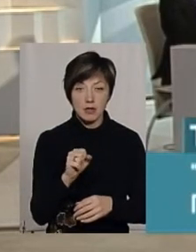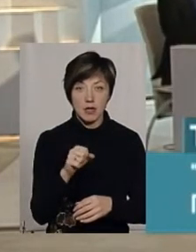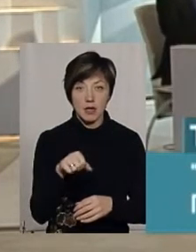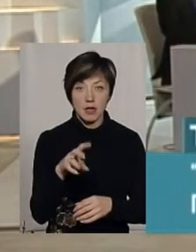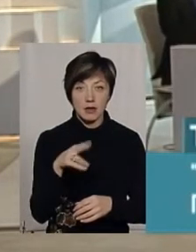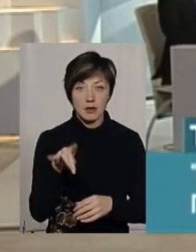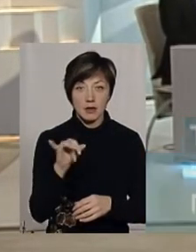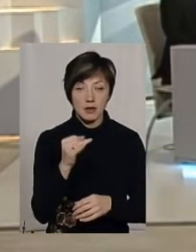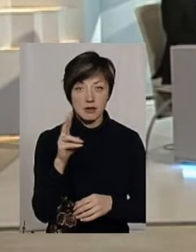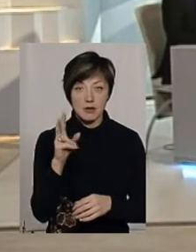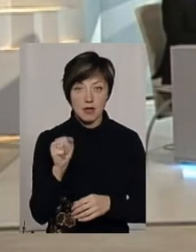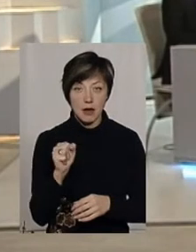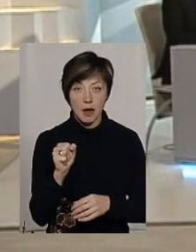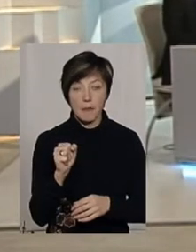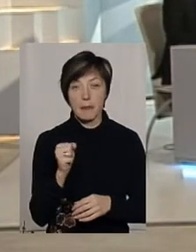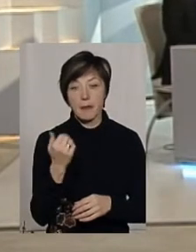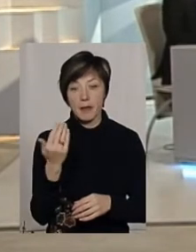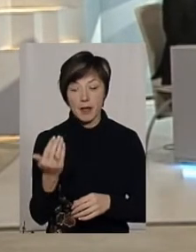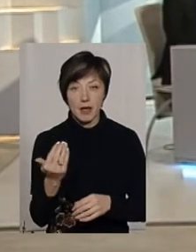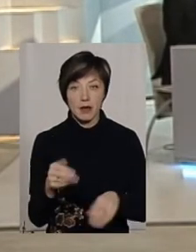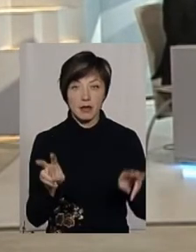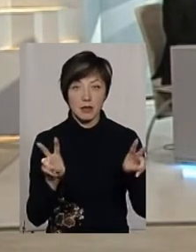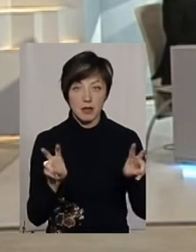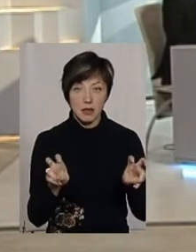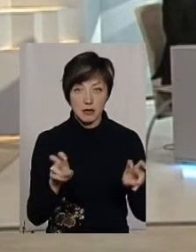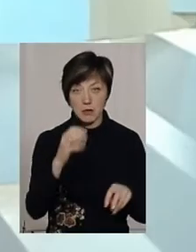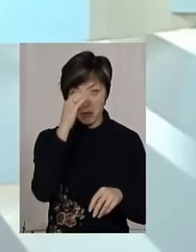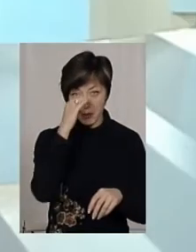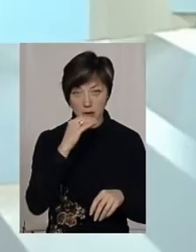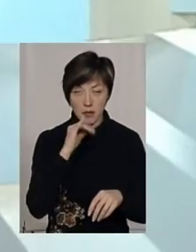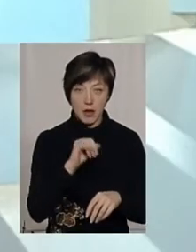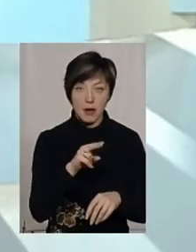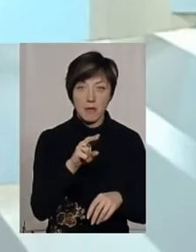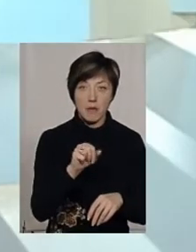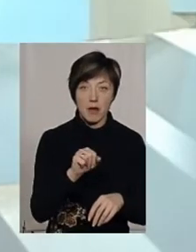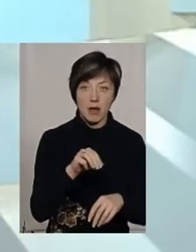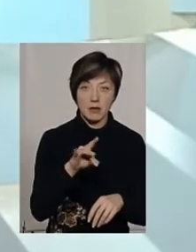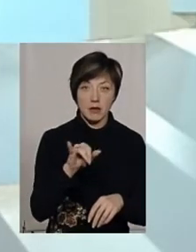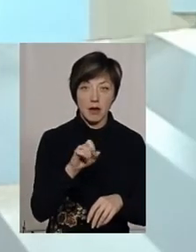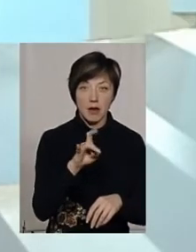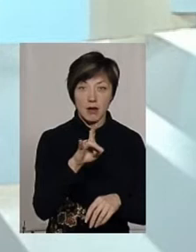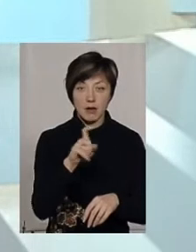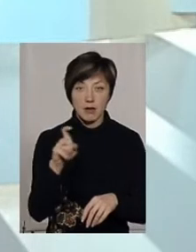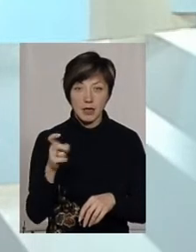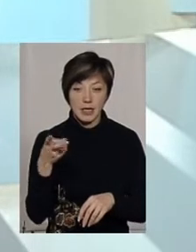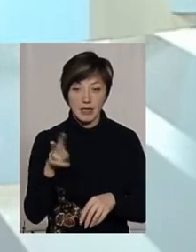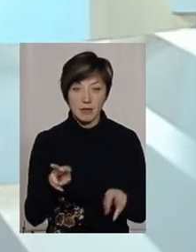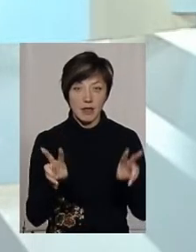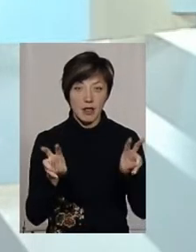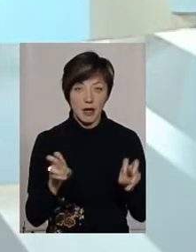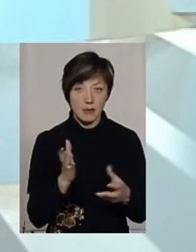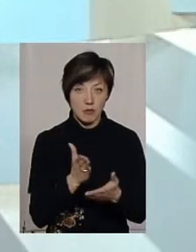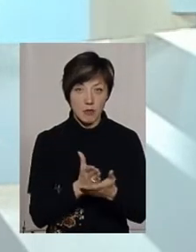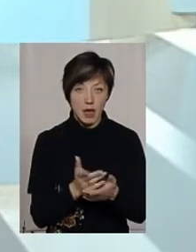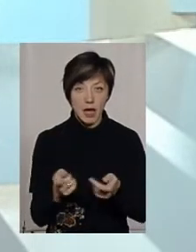патріархія, там ієрарх носить назву папа і патріарх. Розумієте, що дві назви